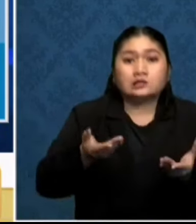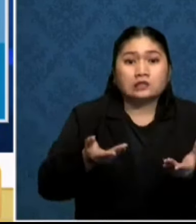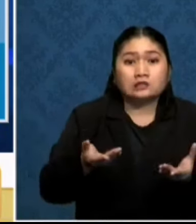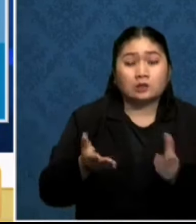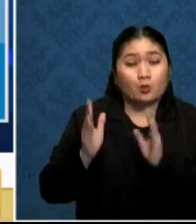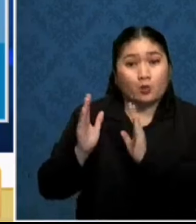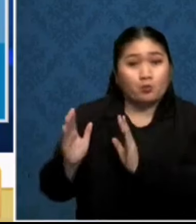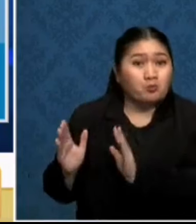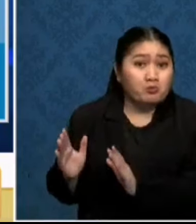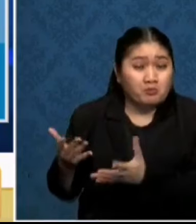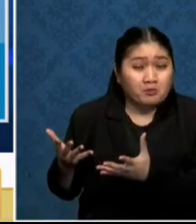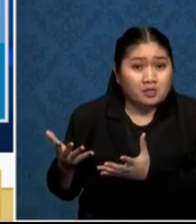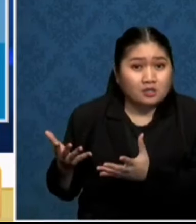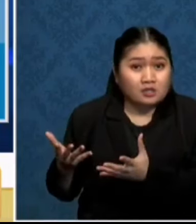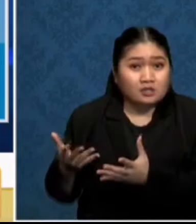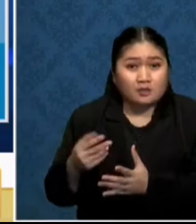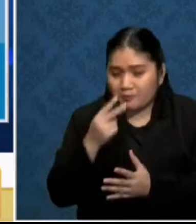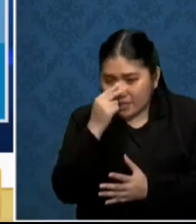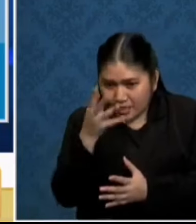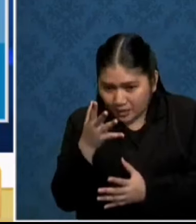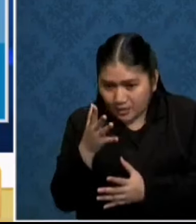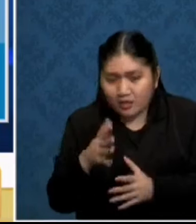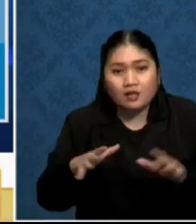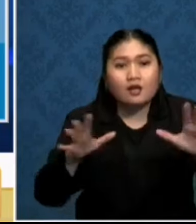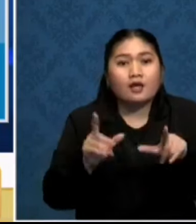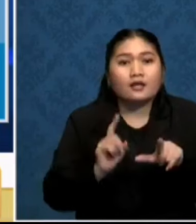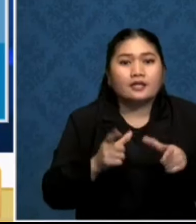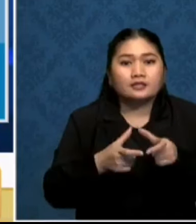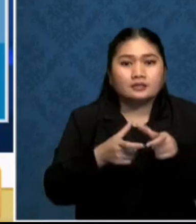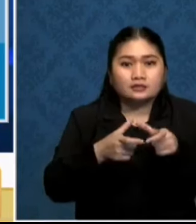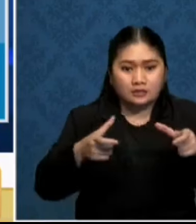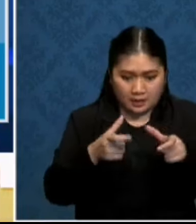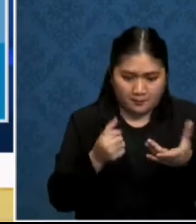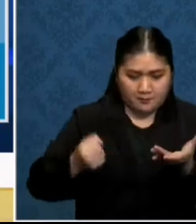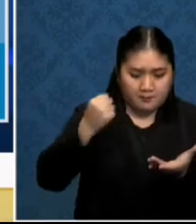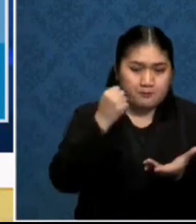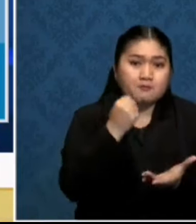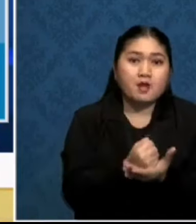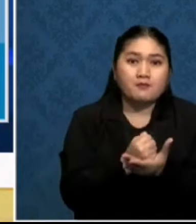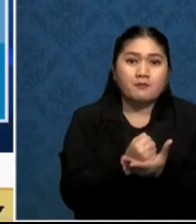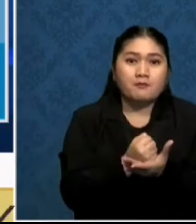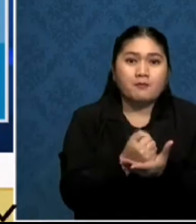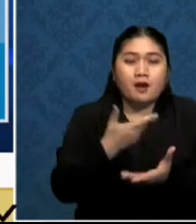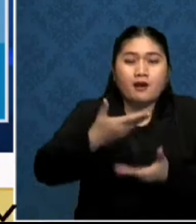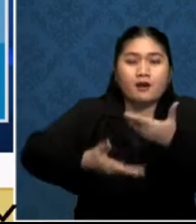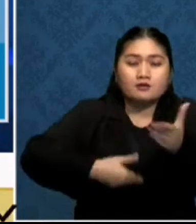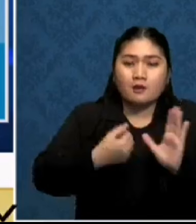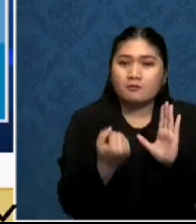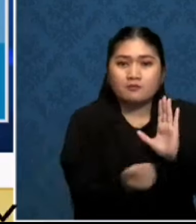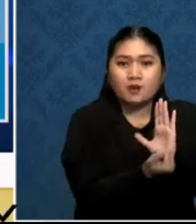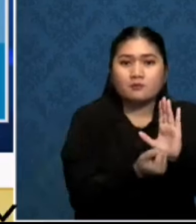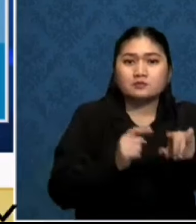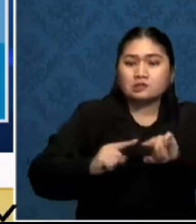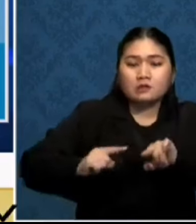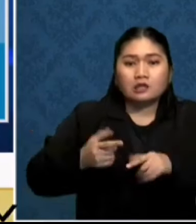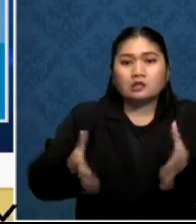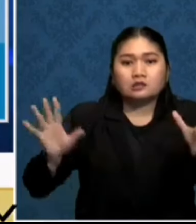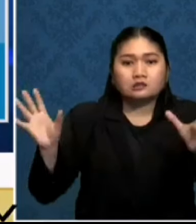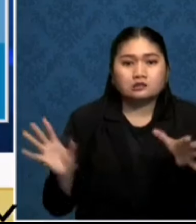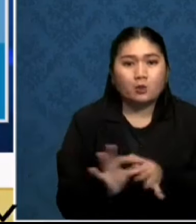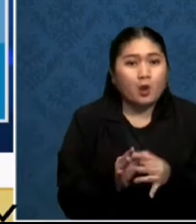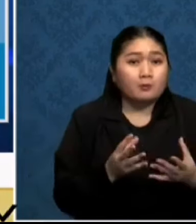มีตัวตนก็อย่างเช่นสิทธิบัตรเครื่องหมายการค้าสัมปทานที่เกี่ยวกับที่